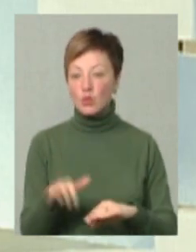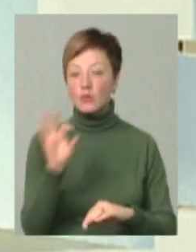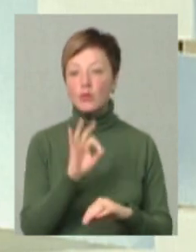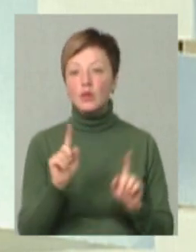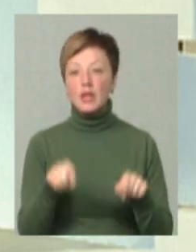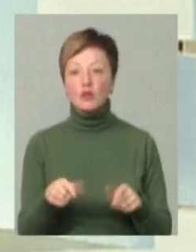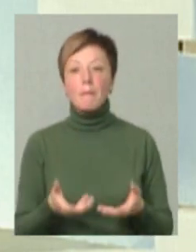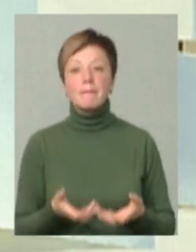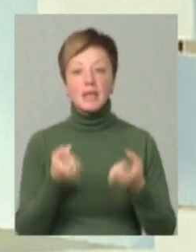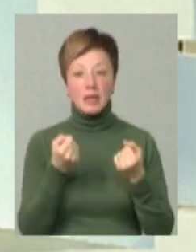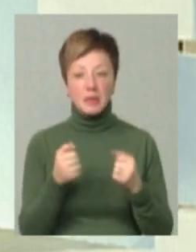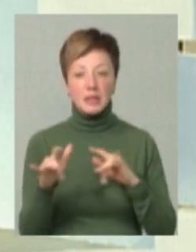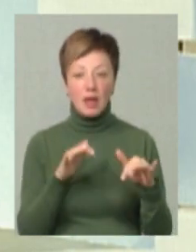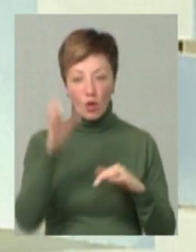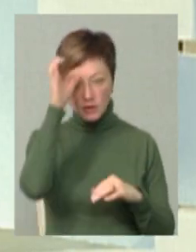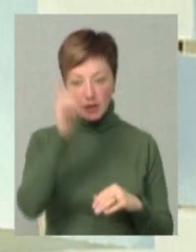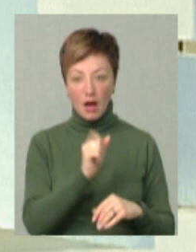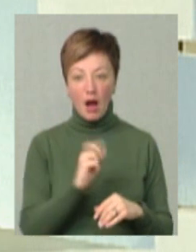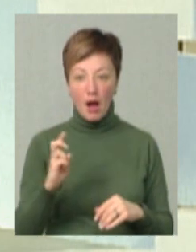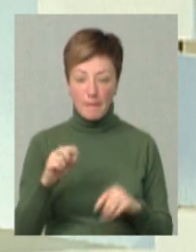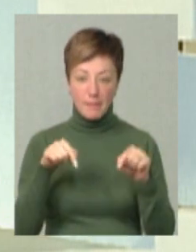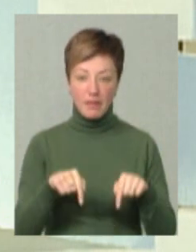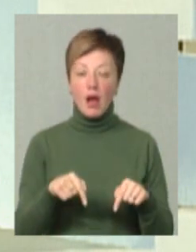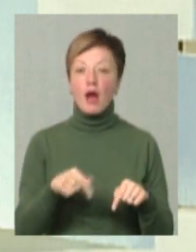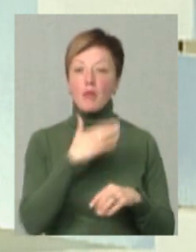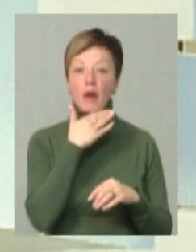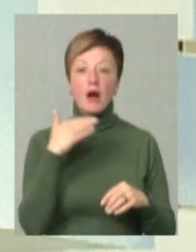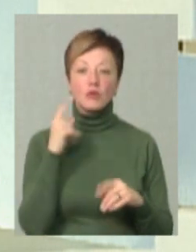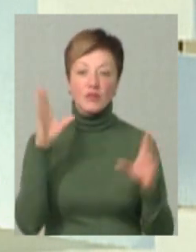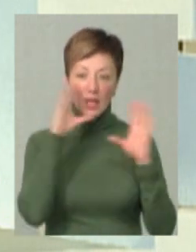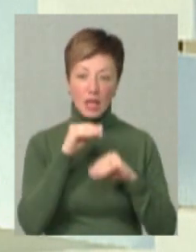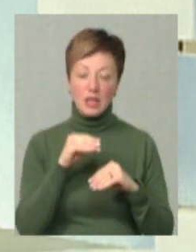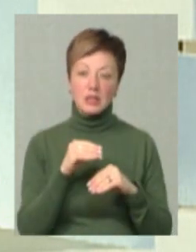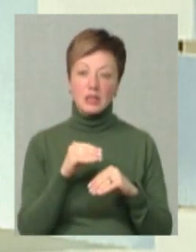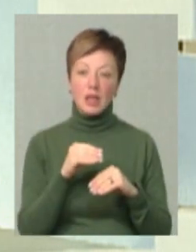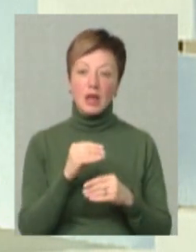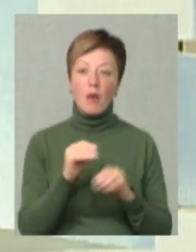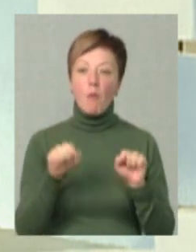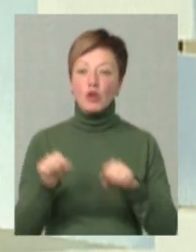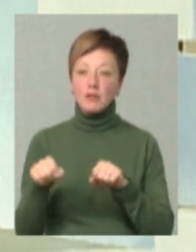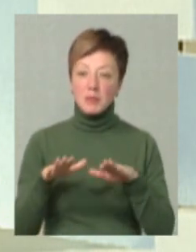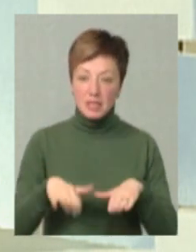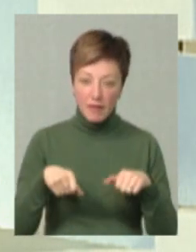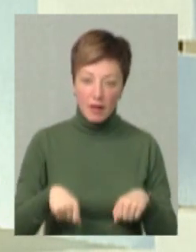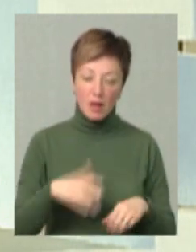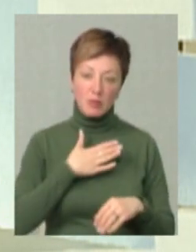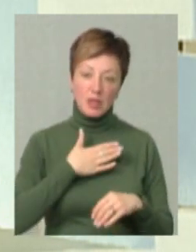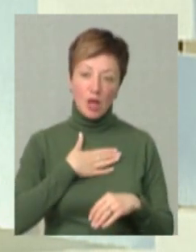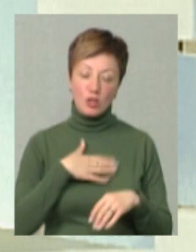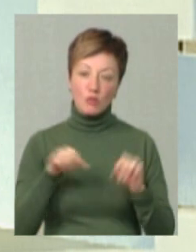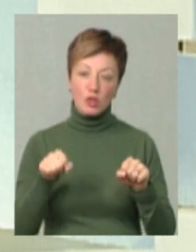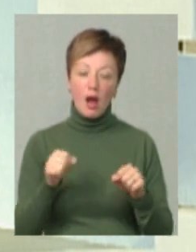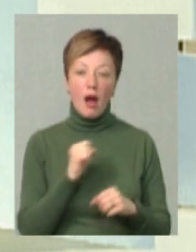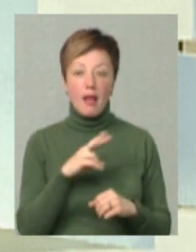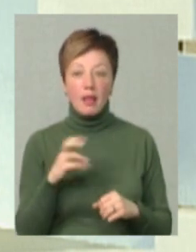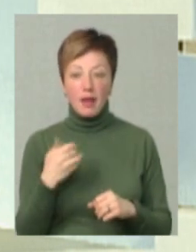приводу того, щоб підтримати діяльність освітніх хабів. Тому що дійсно багато що вдається ресурсами і місцевої влади, і нашими ресурсами.